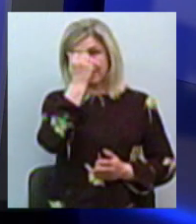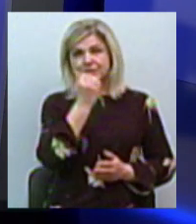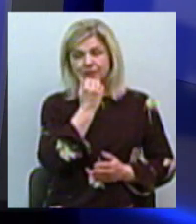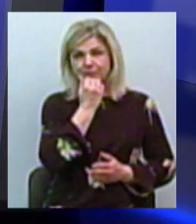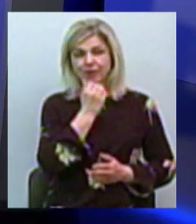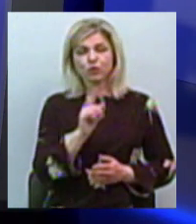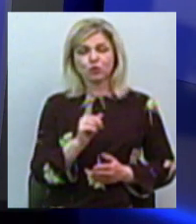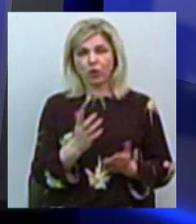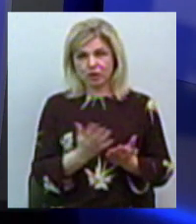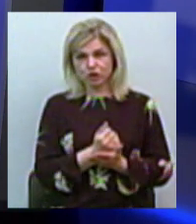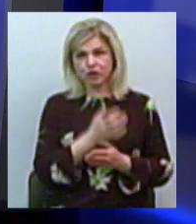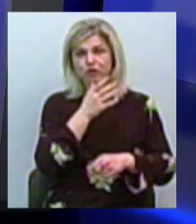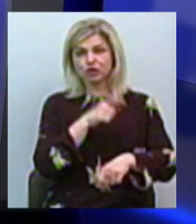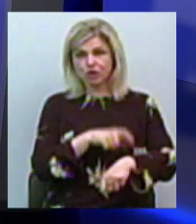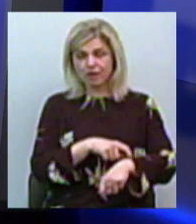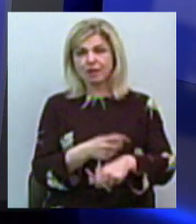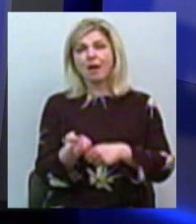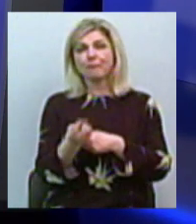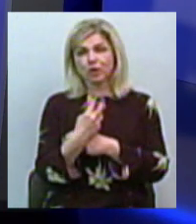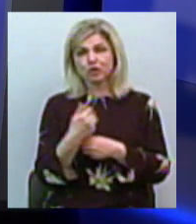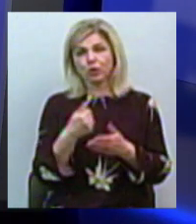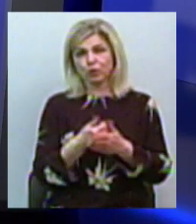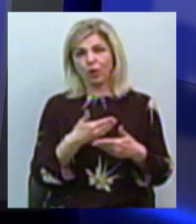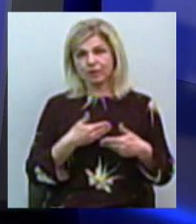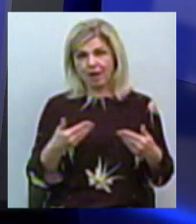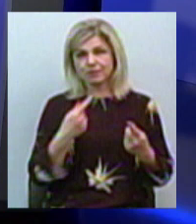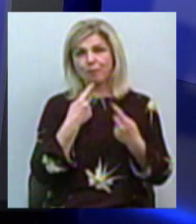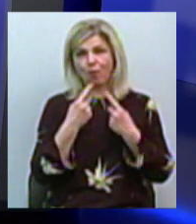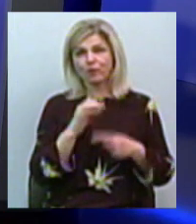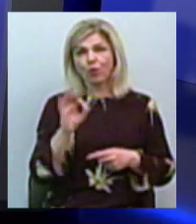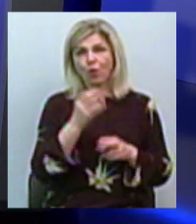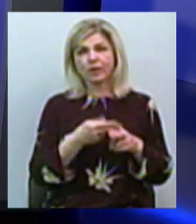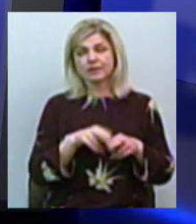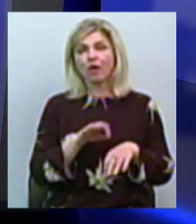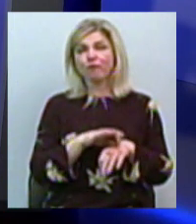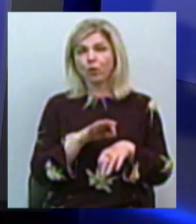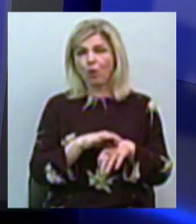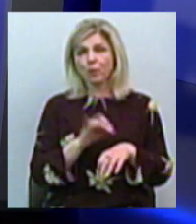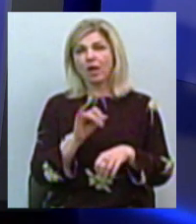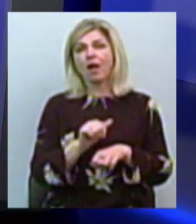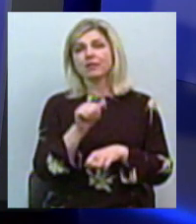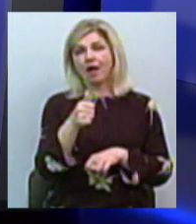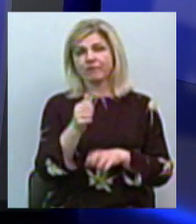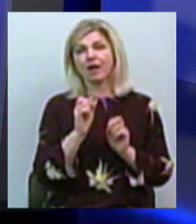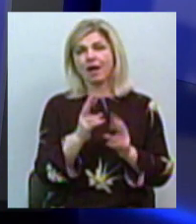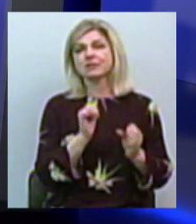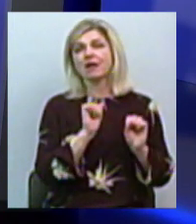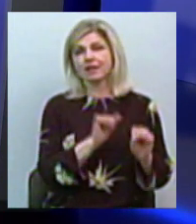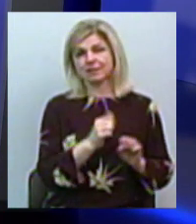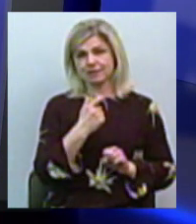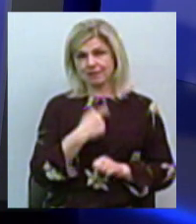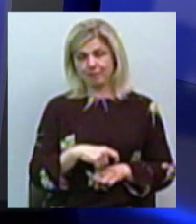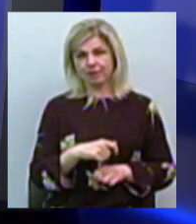що знайшли час і прийшли сьогодні до нас в студії поговорити про цю хворобу і головне, як захистити себе.